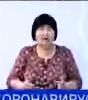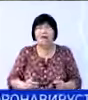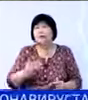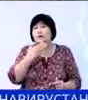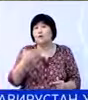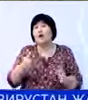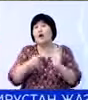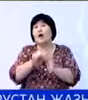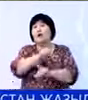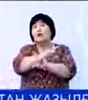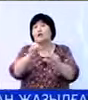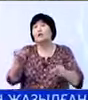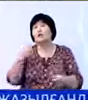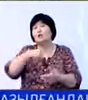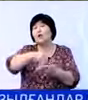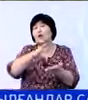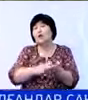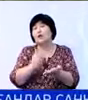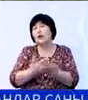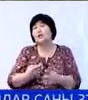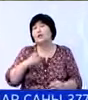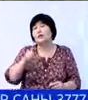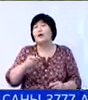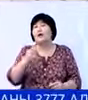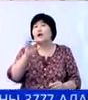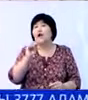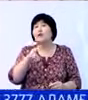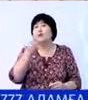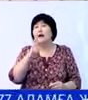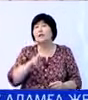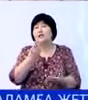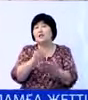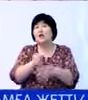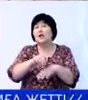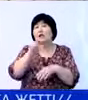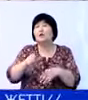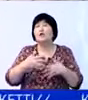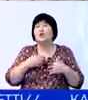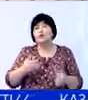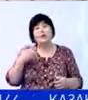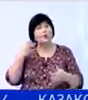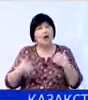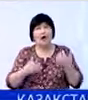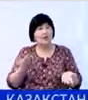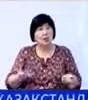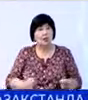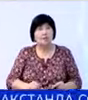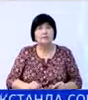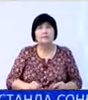Соңғы 6 деректе Қызылордада тіркеліп отыр. Қазір мамандар жансақтау бөлімінде жатқан науқастардың денсаулығына алаңдаулы.